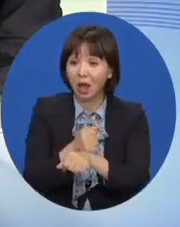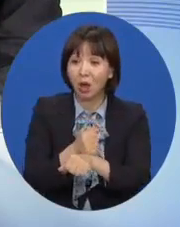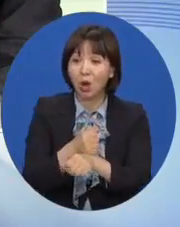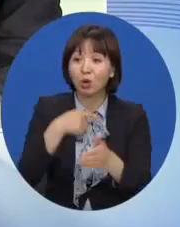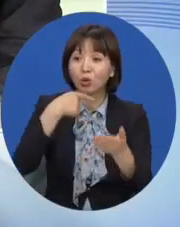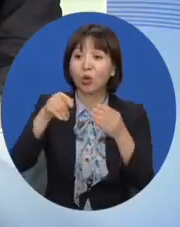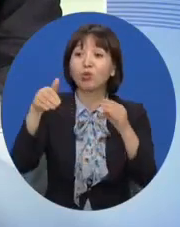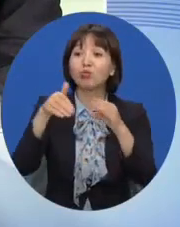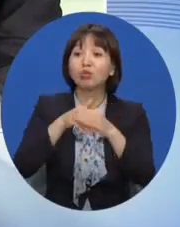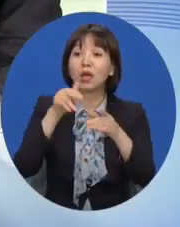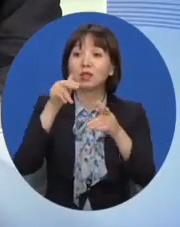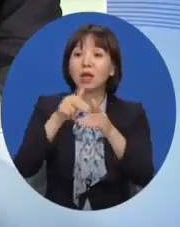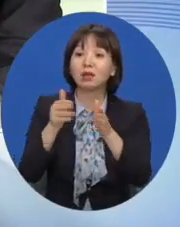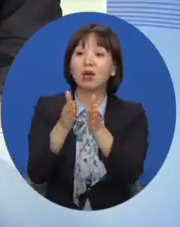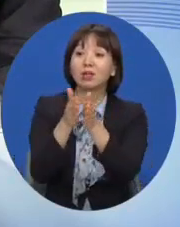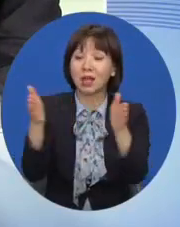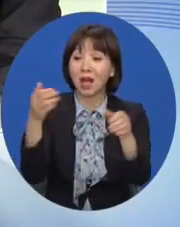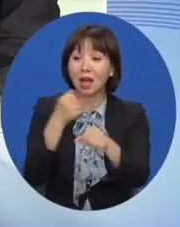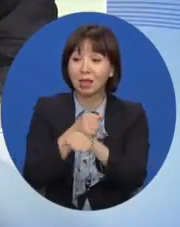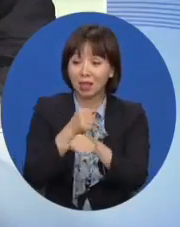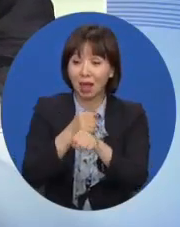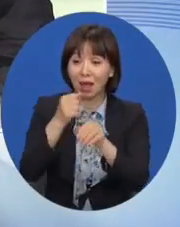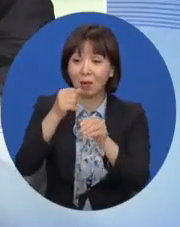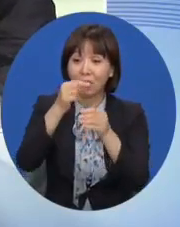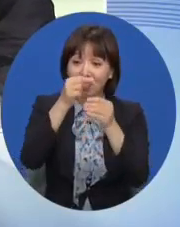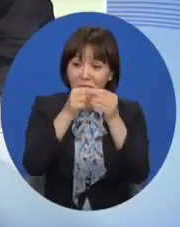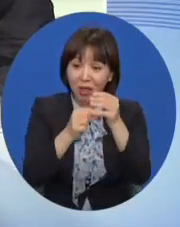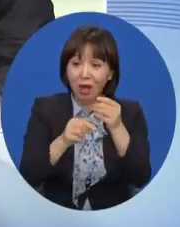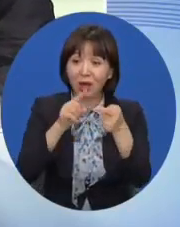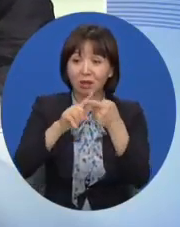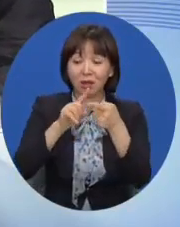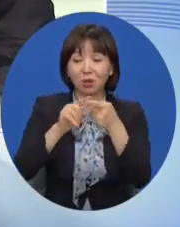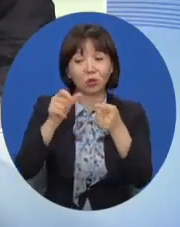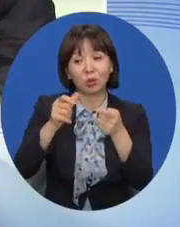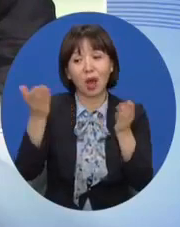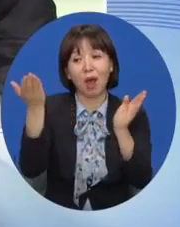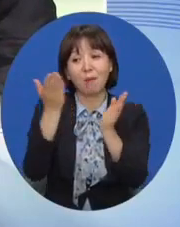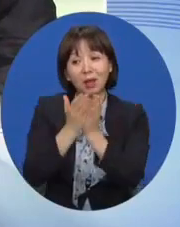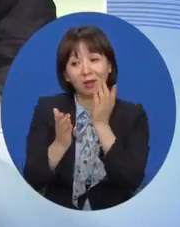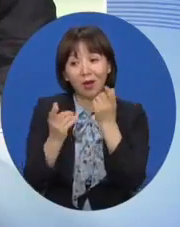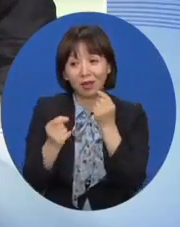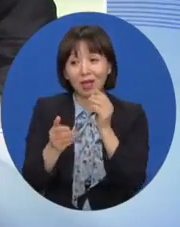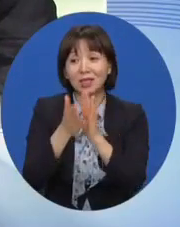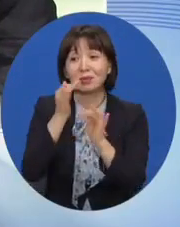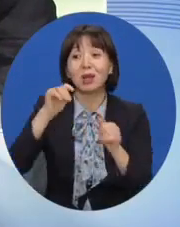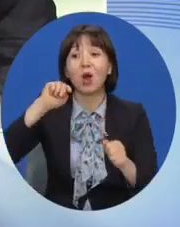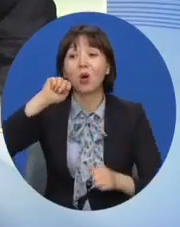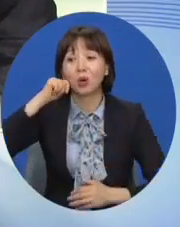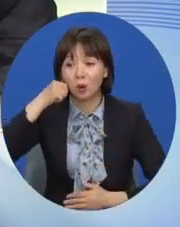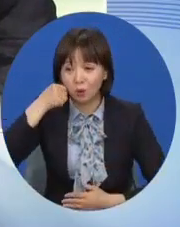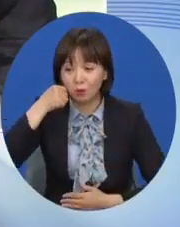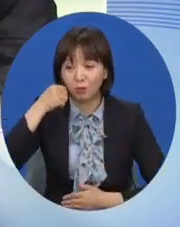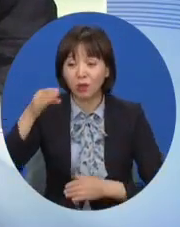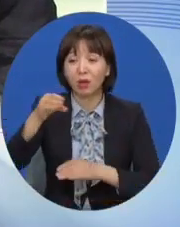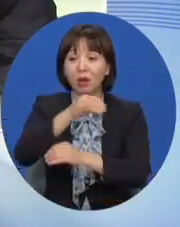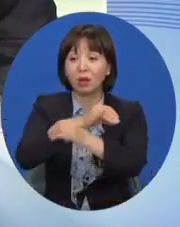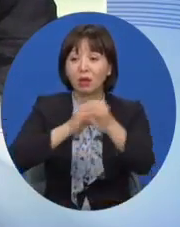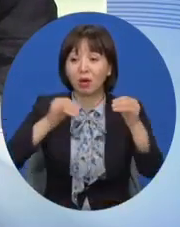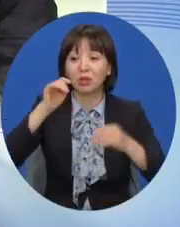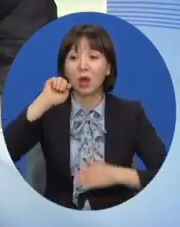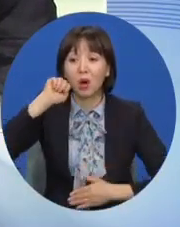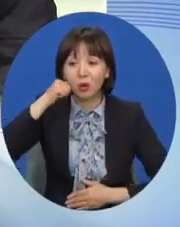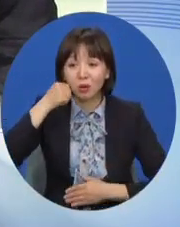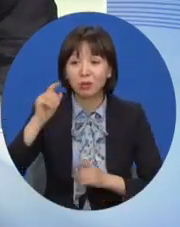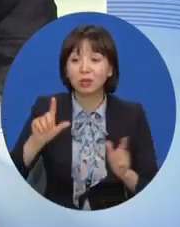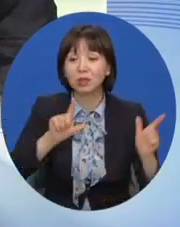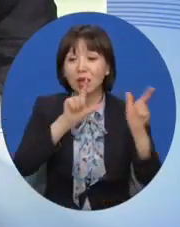교육문화센터를 시작한다 이런 사항들은 제가 논리적으로 안 맞다. 우선 시민의 어려운, 경제의 어려운,